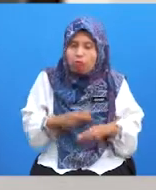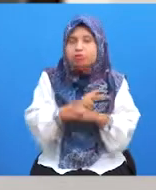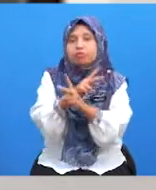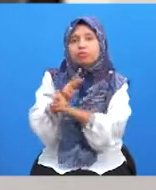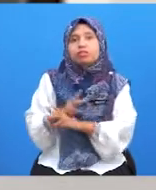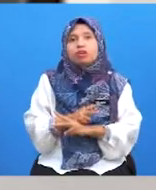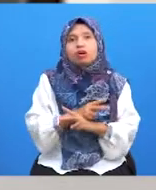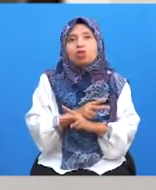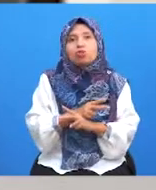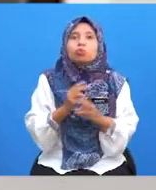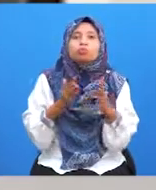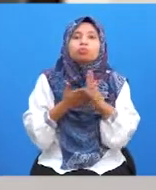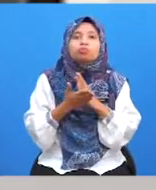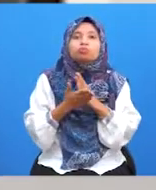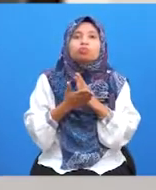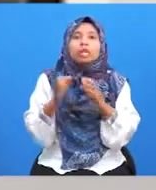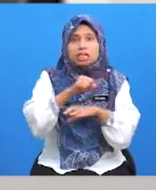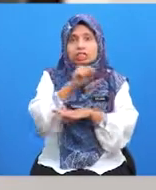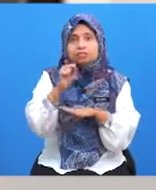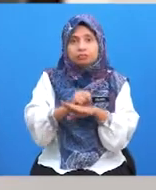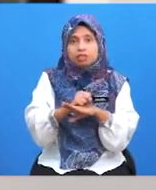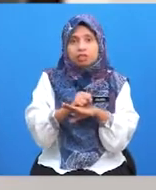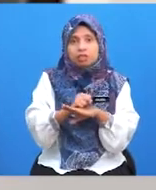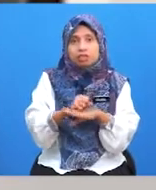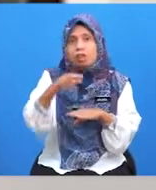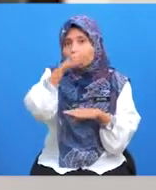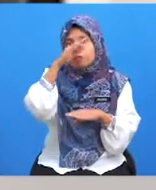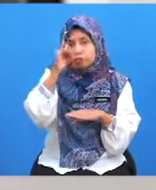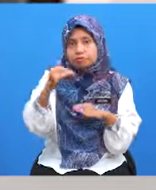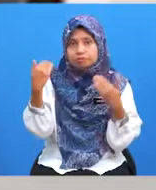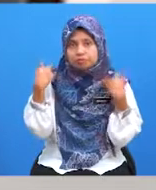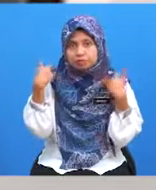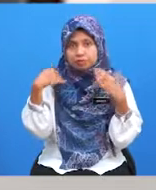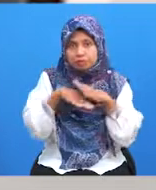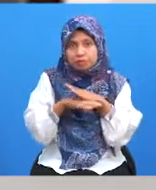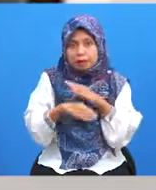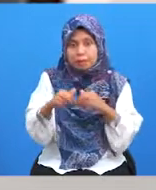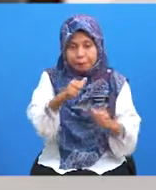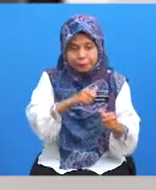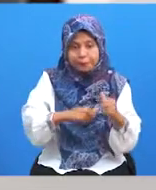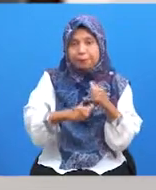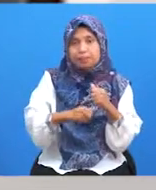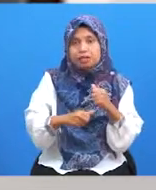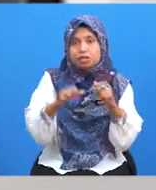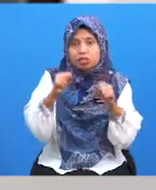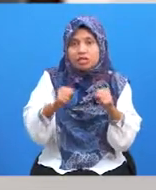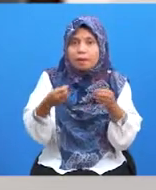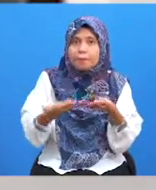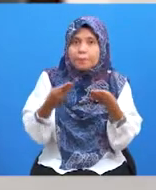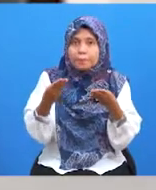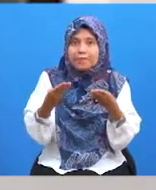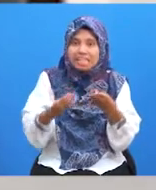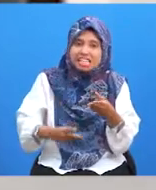sebuah organisasi dengan kata lain faktor yang dimiliki oleh perniagaan yang boleh memberi kekuatan dan